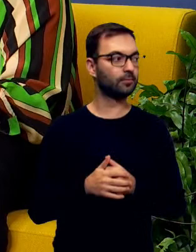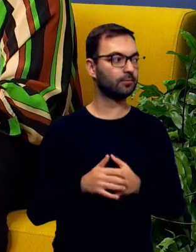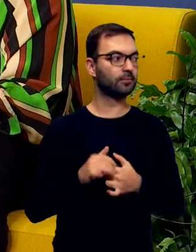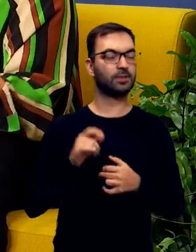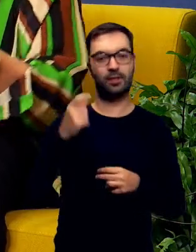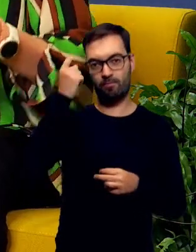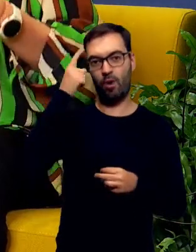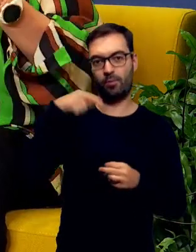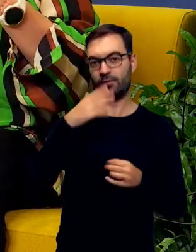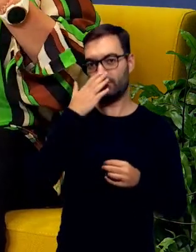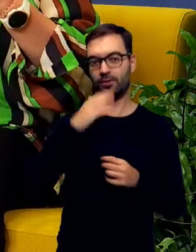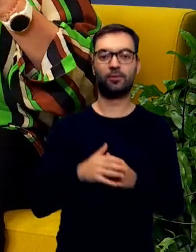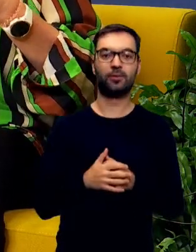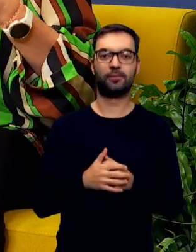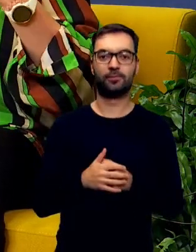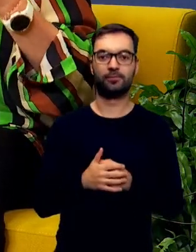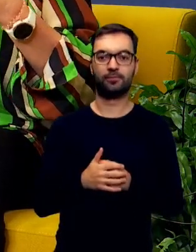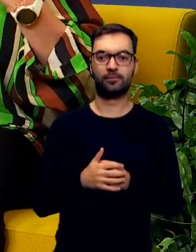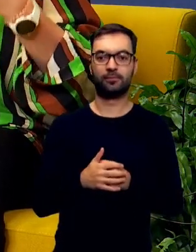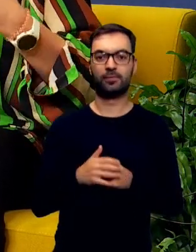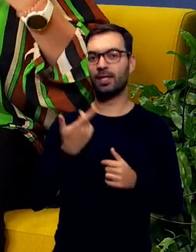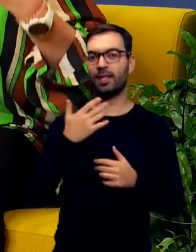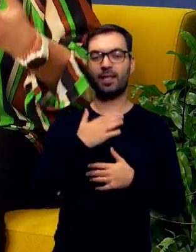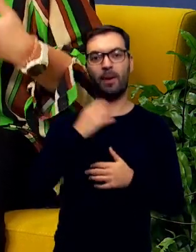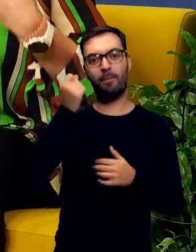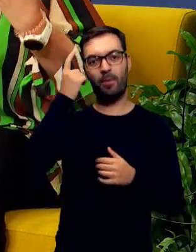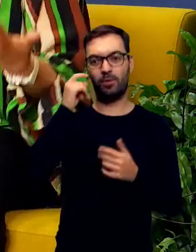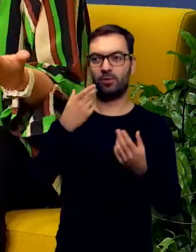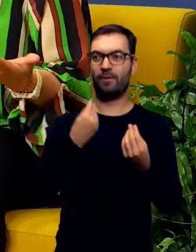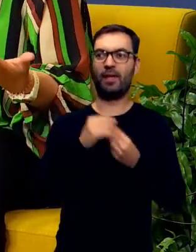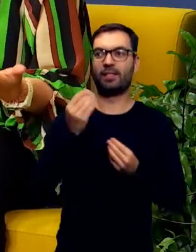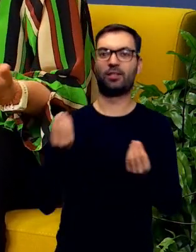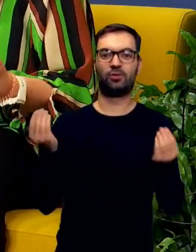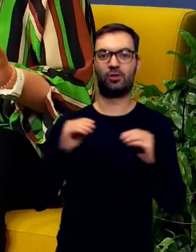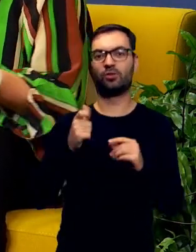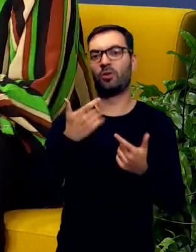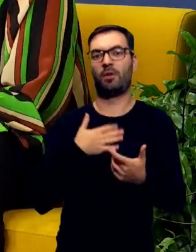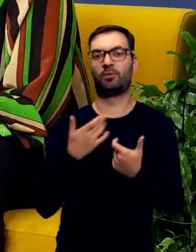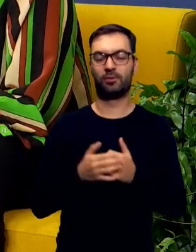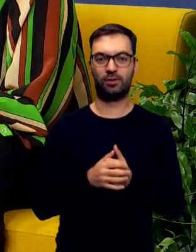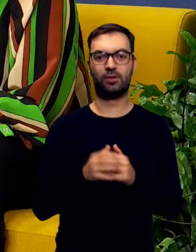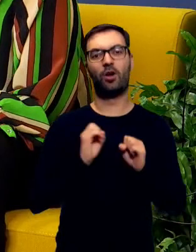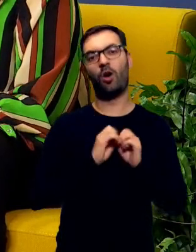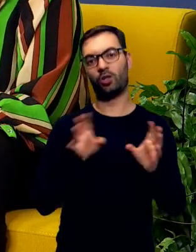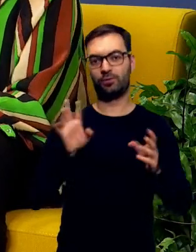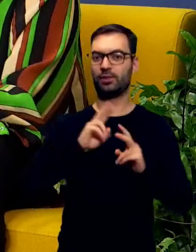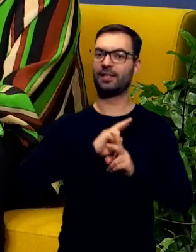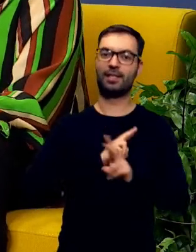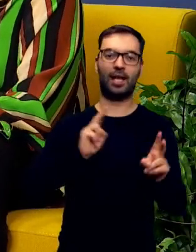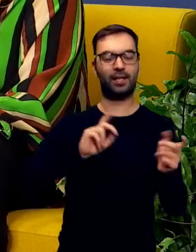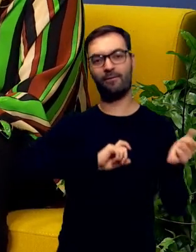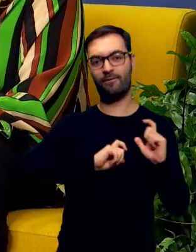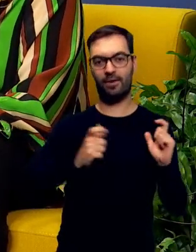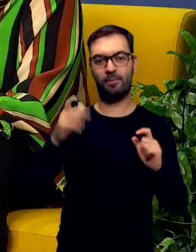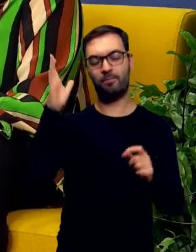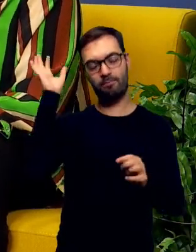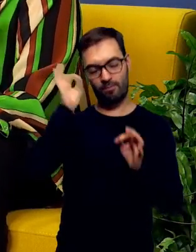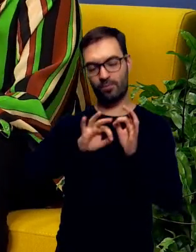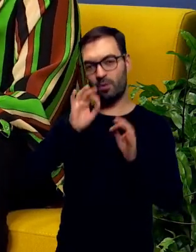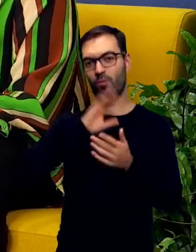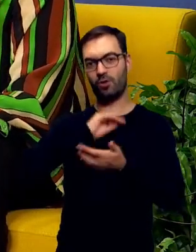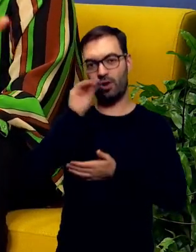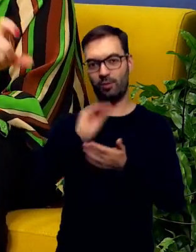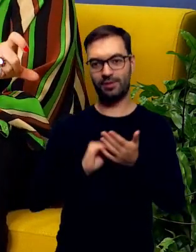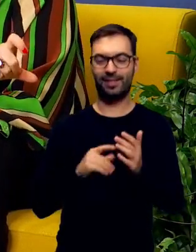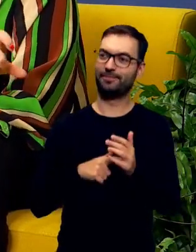była koncepcja, więc jakby nie miałam pomysłu, co miałabym tam dokładać, tak? No oczywiście można opisywać każdy wypadek szczegółowo,